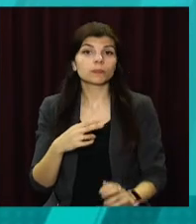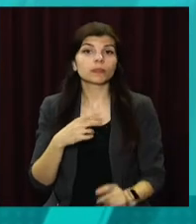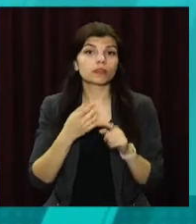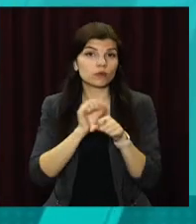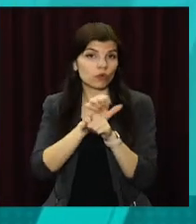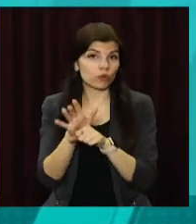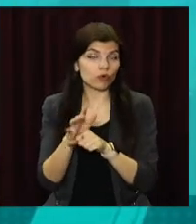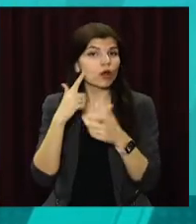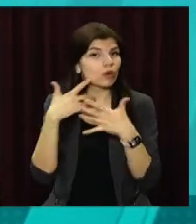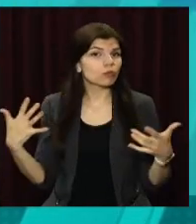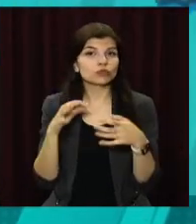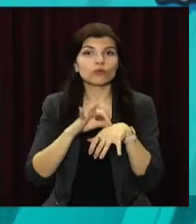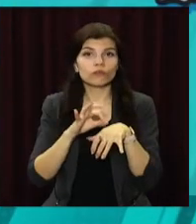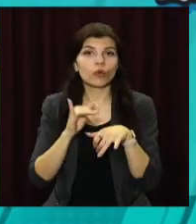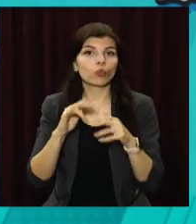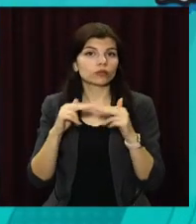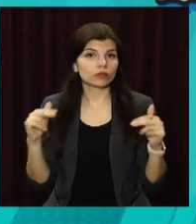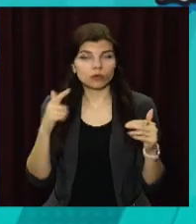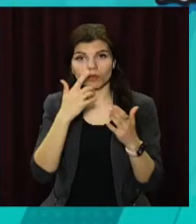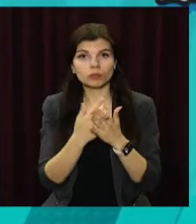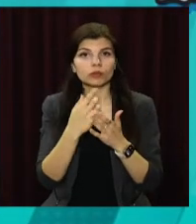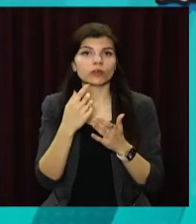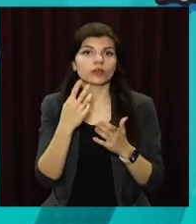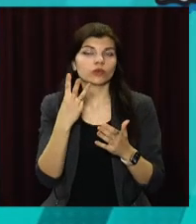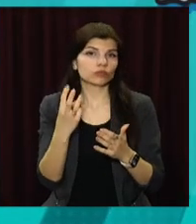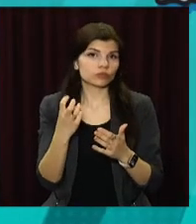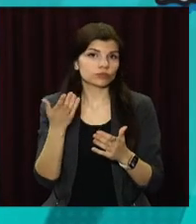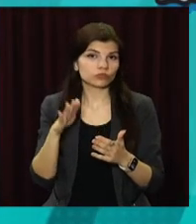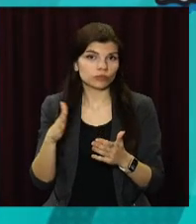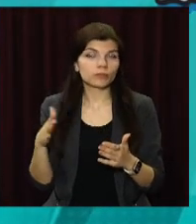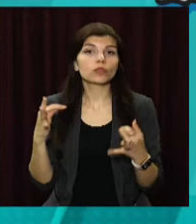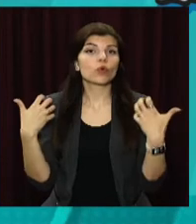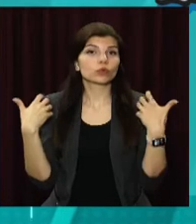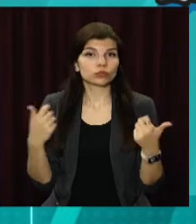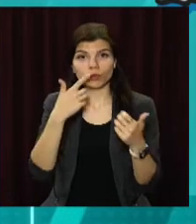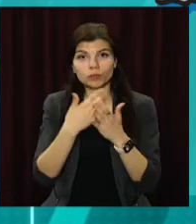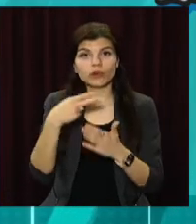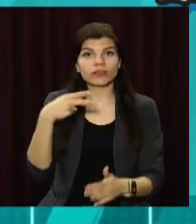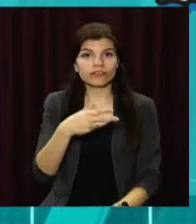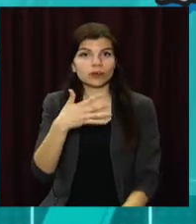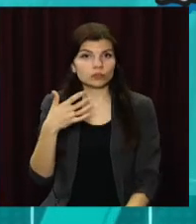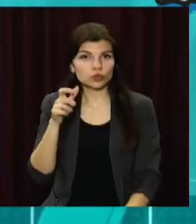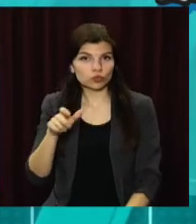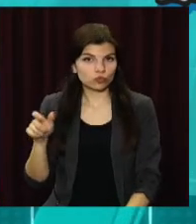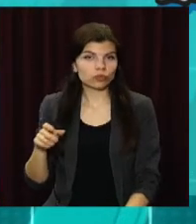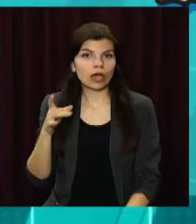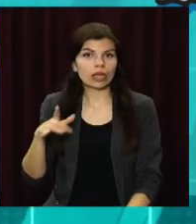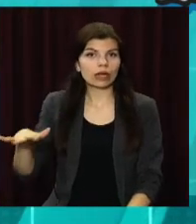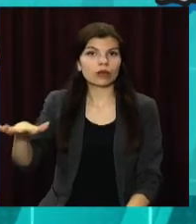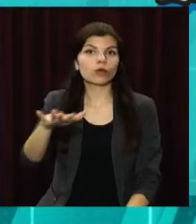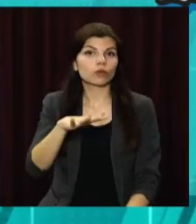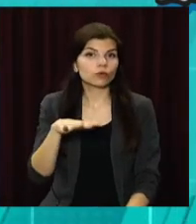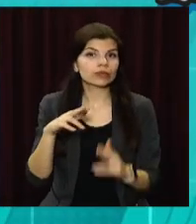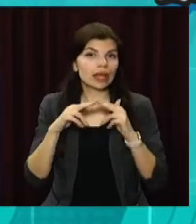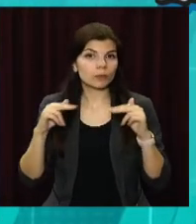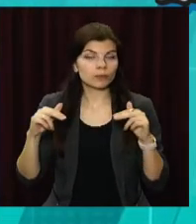корони. Найбільше хворих у Дніпрі – понад 300. Натомість одужали майже 2,5 тисяч жителів регіону. Загалом